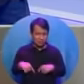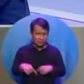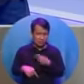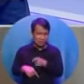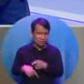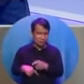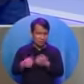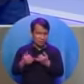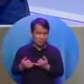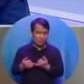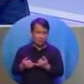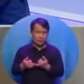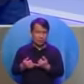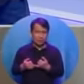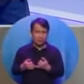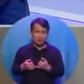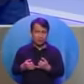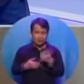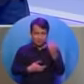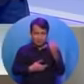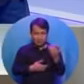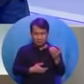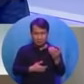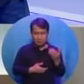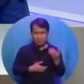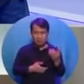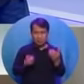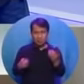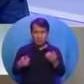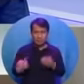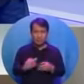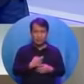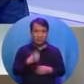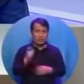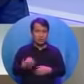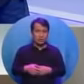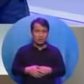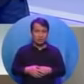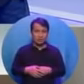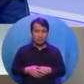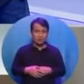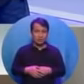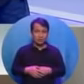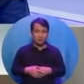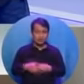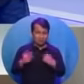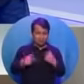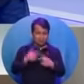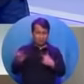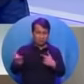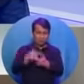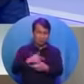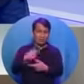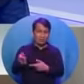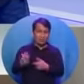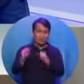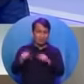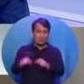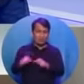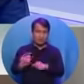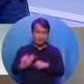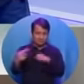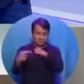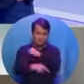pag bagay naman po, wala lang po sa kanya po yung bata, ako naman po niya nasaktan ay. Kaya po ay, parang hindi lang po sa pag-alala, parang naganti lang po